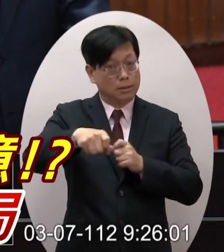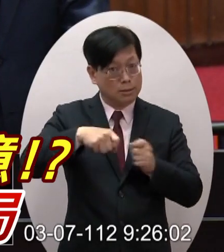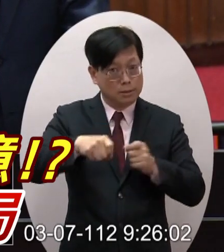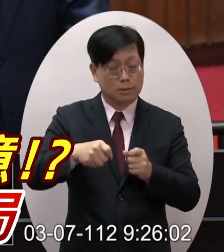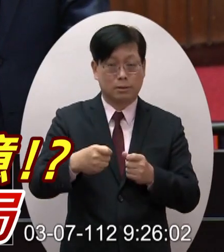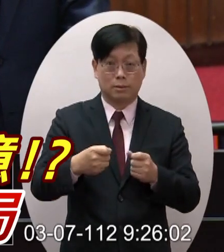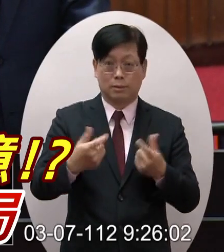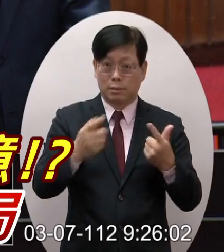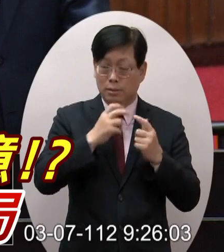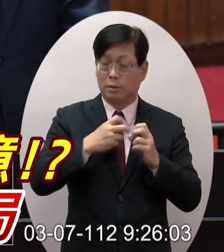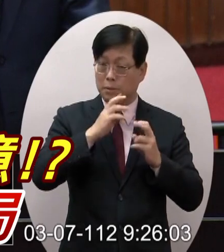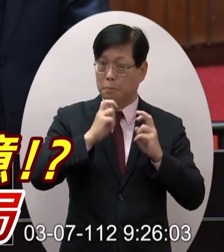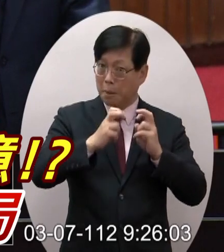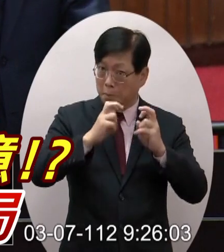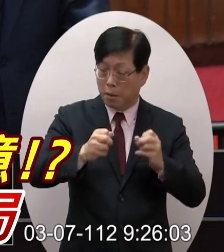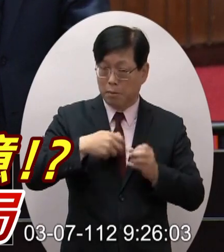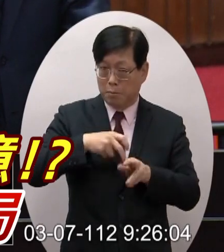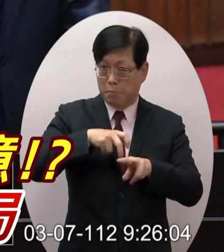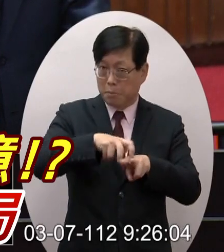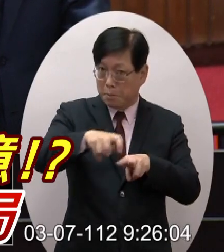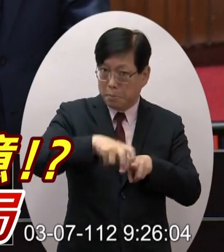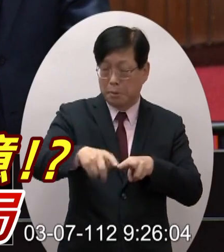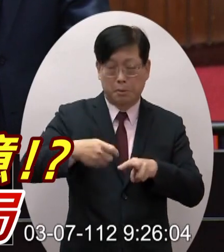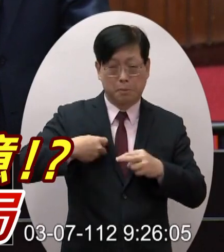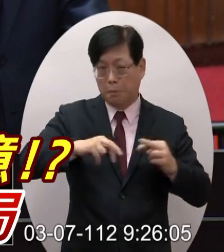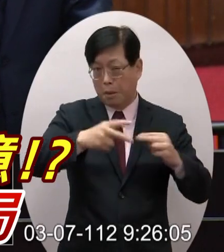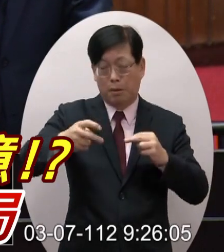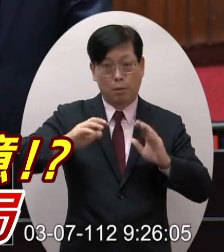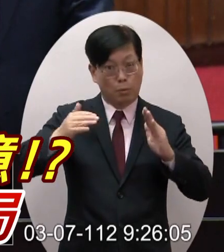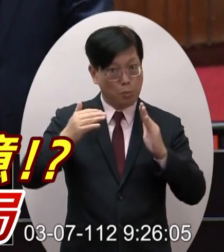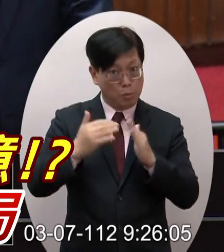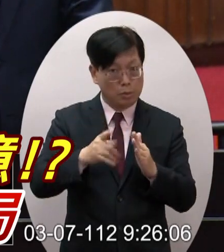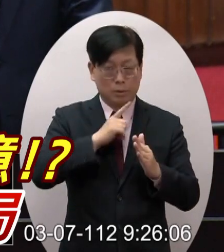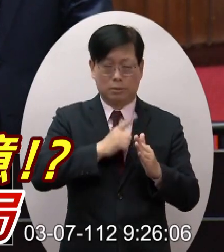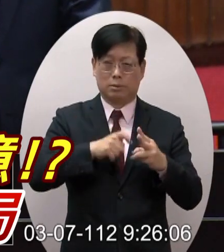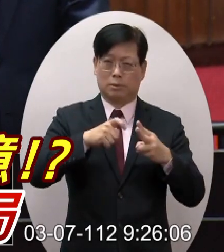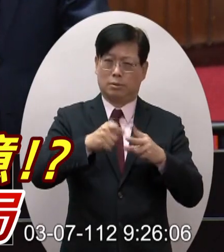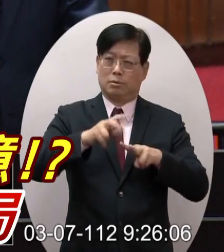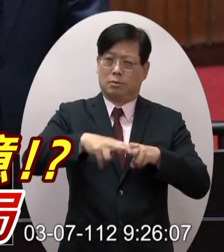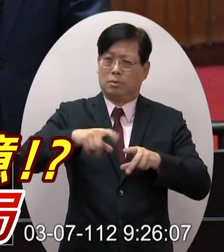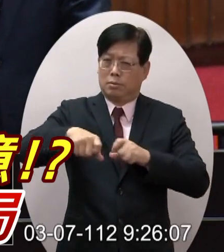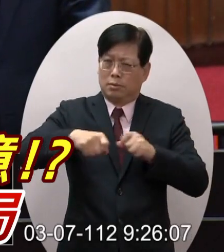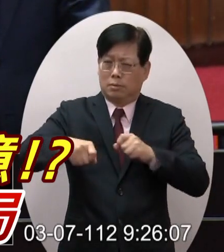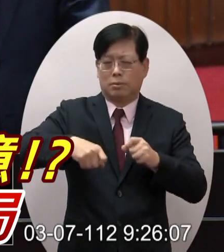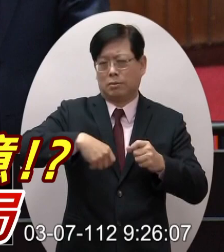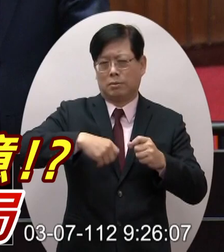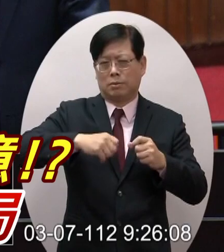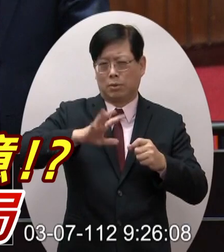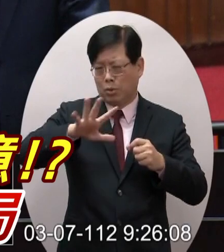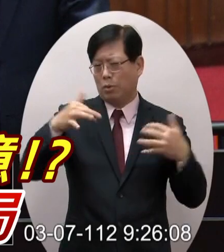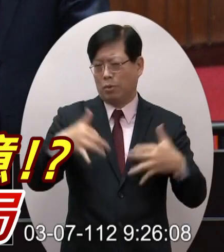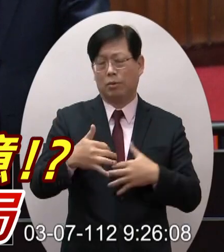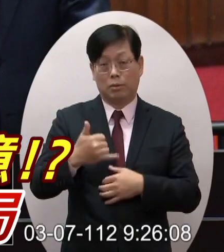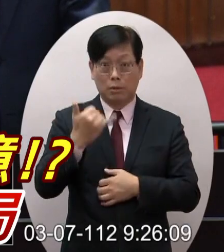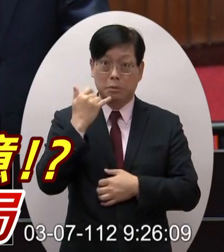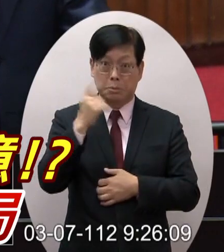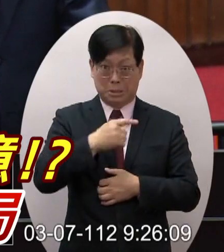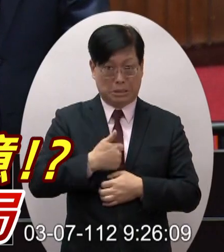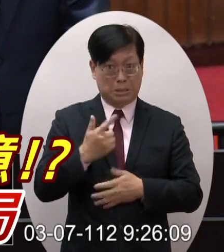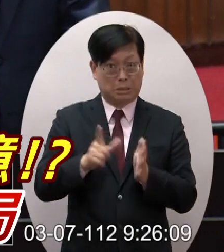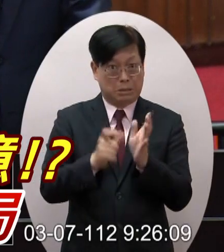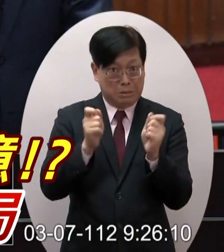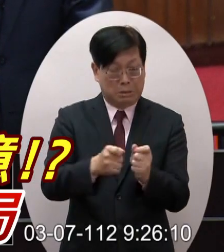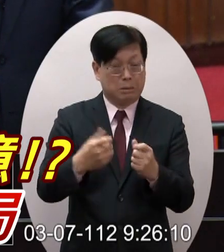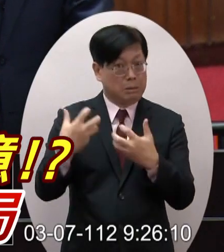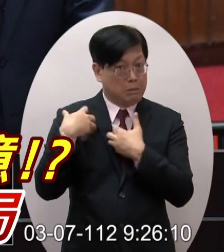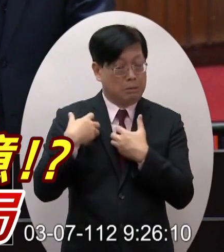包括做这些轨道建设，你整个国家的公共工程的调节是有问题的嘛？到底有没有办法短期内接这么多工程或者